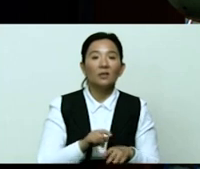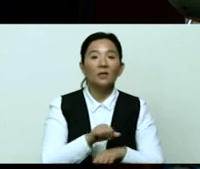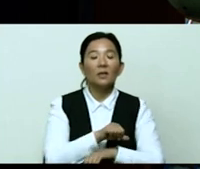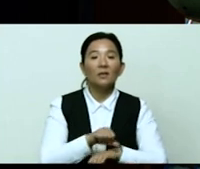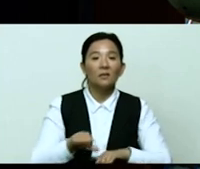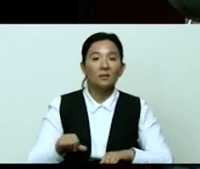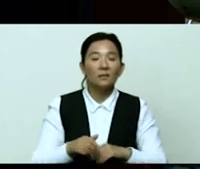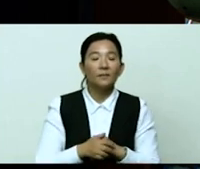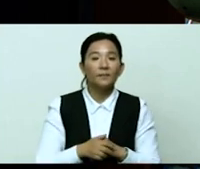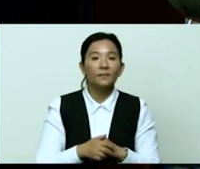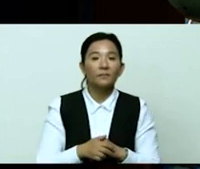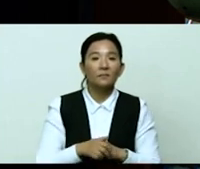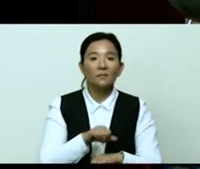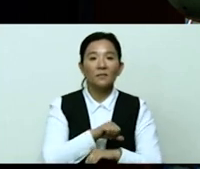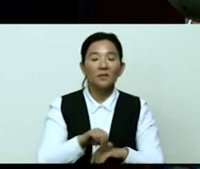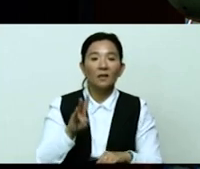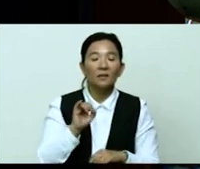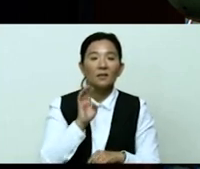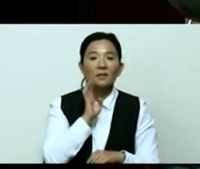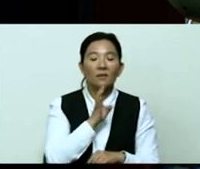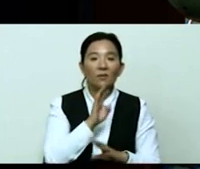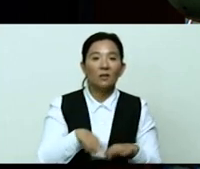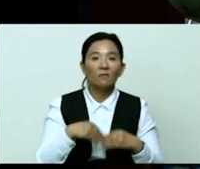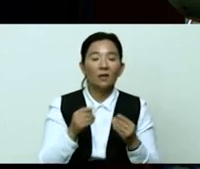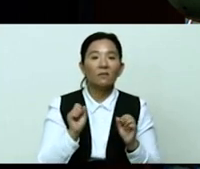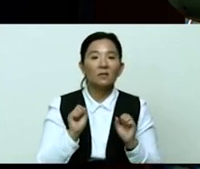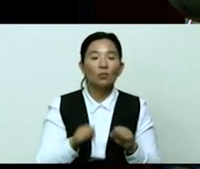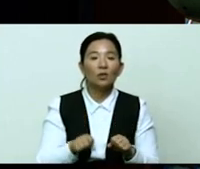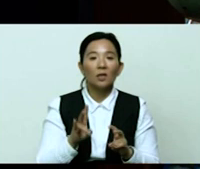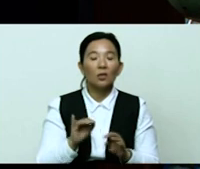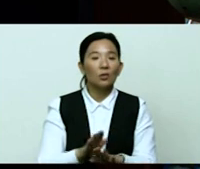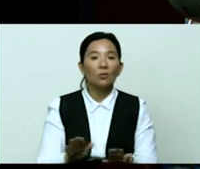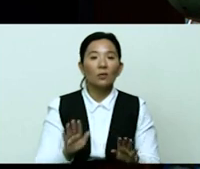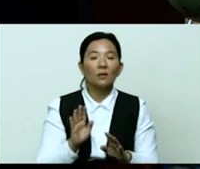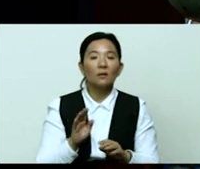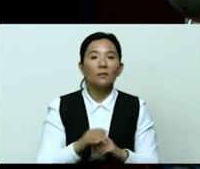границы на севере давали возможность не только